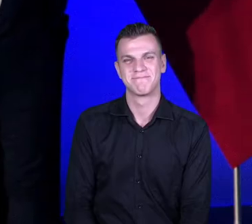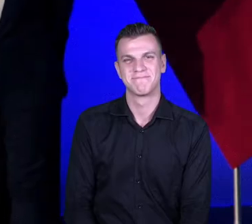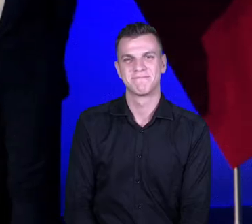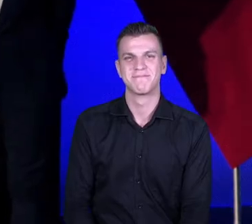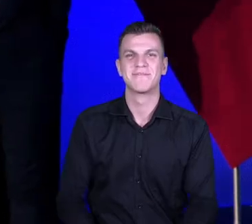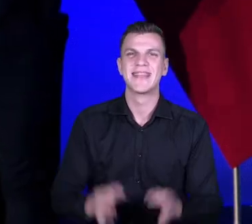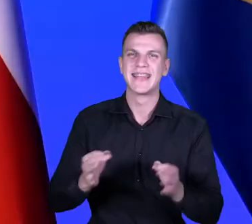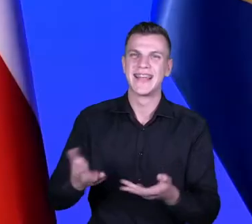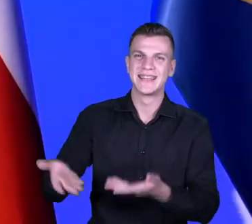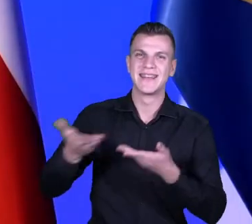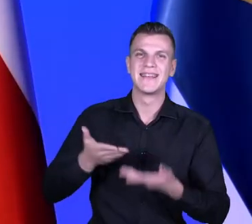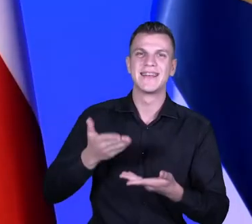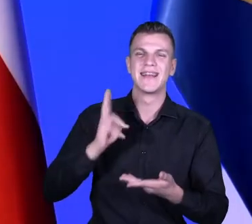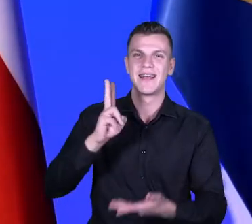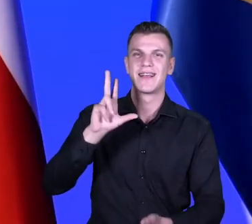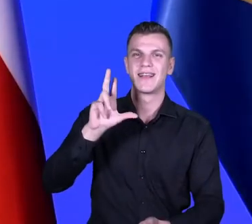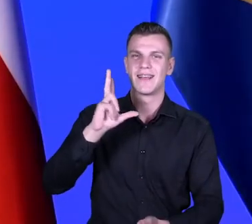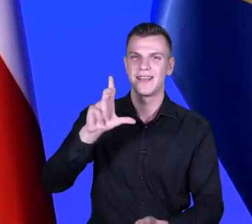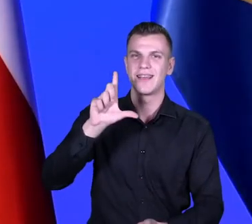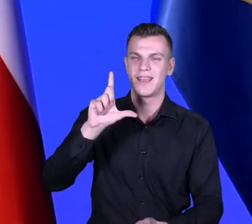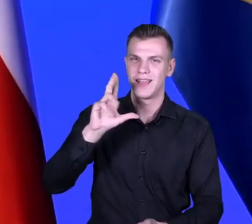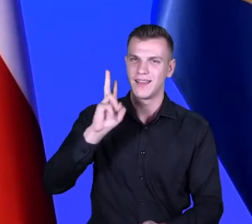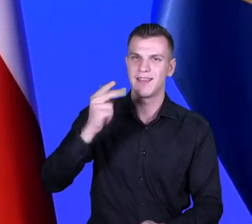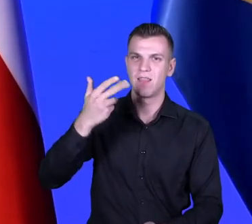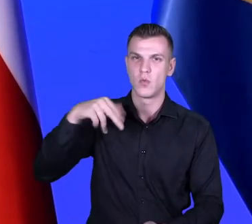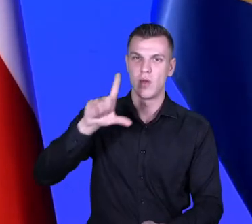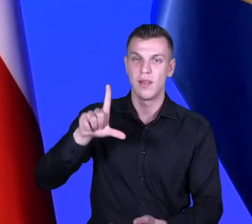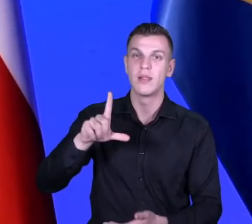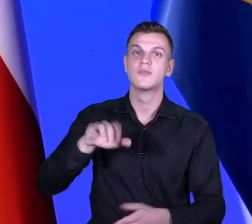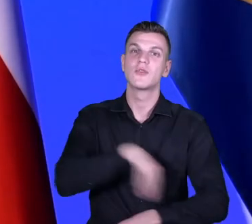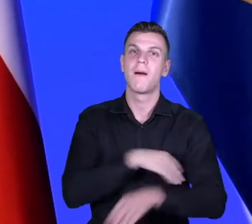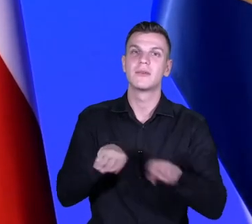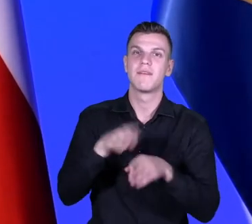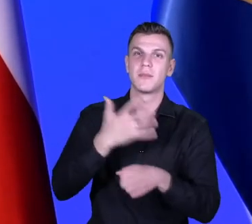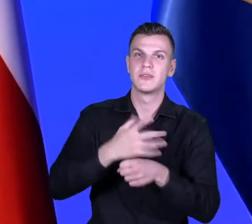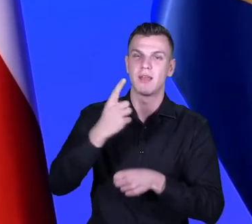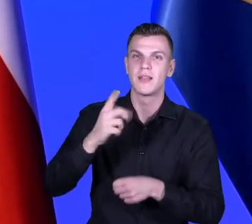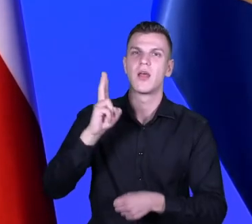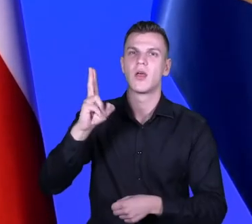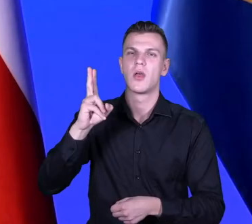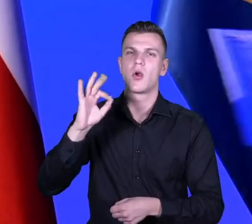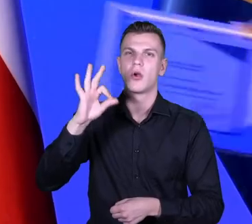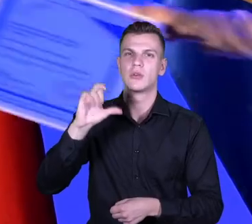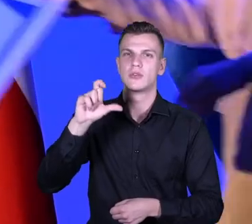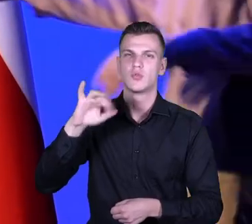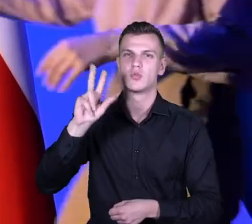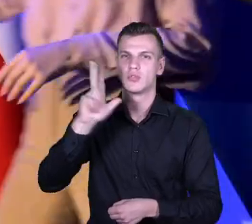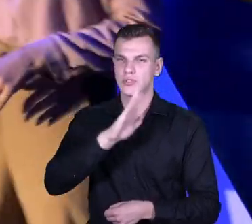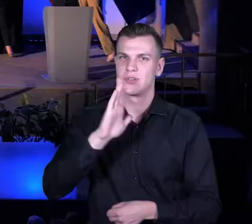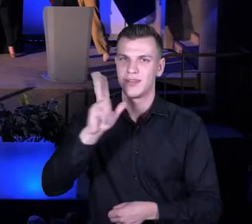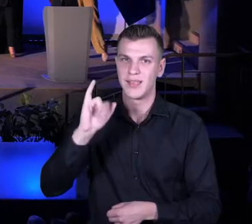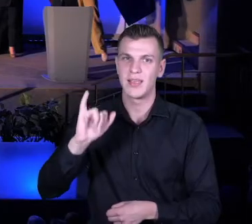A teraz zapraszam panią Izabelę Knul, dyrektorkę Szkoły Podstawowej nr 1 imienia Tadeusza Kościuszki w Łasku. Zapraszamy cię, Izo.